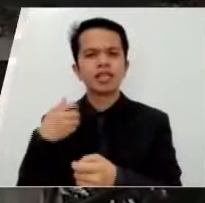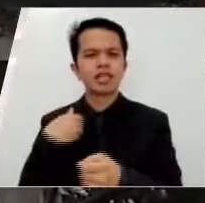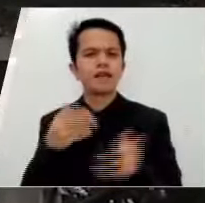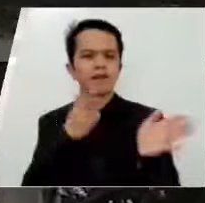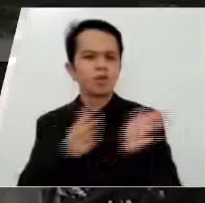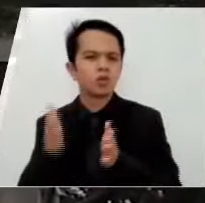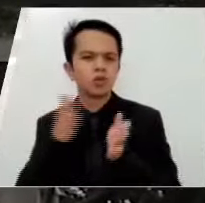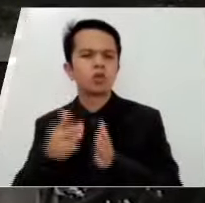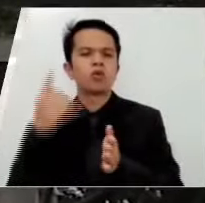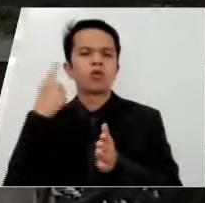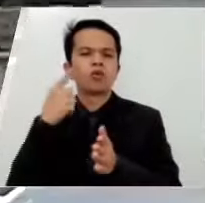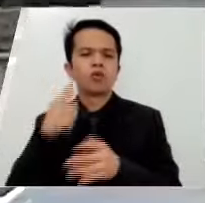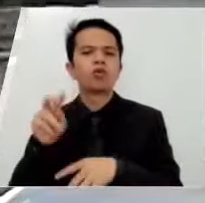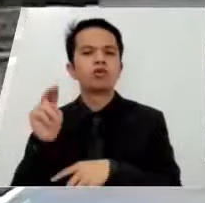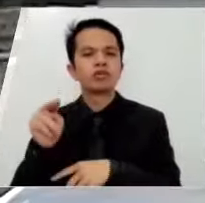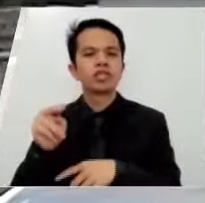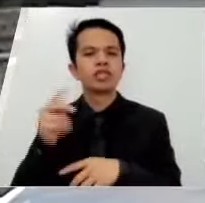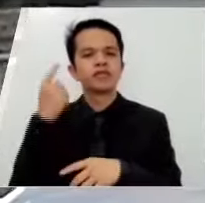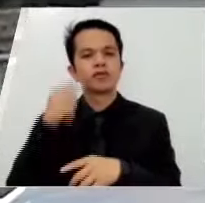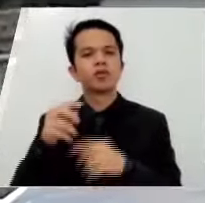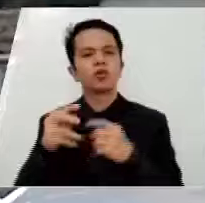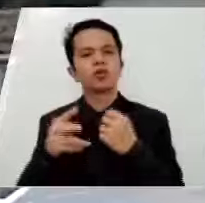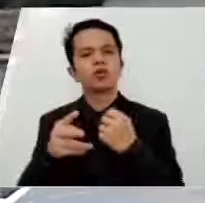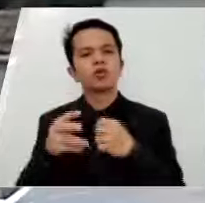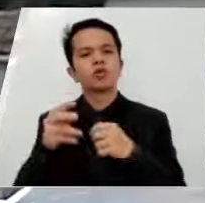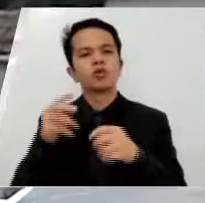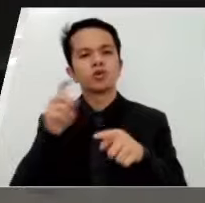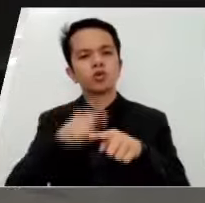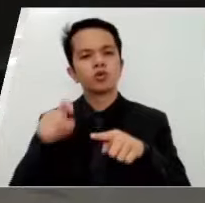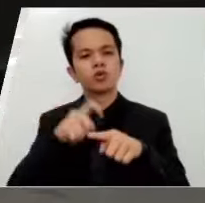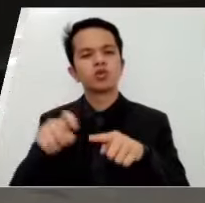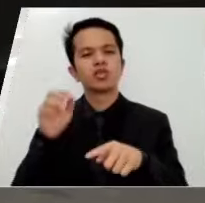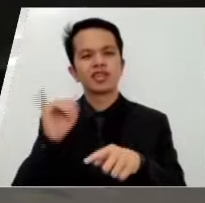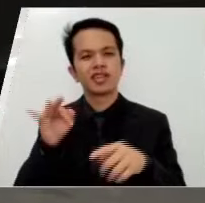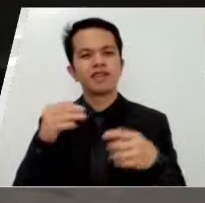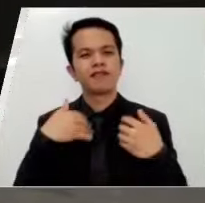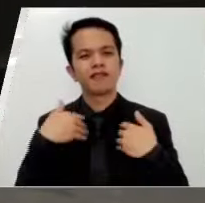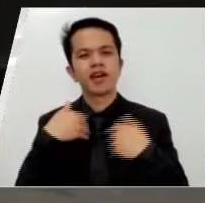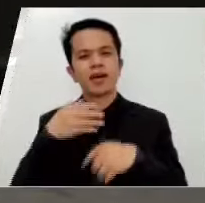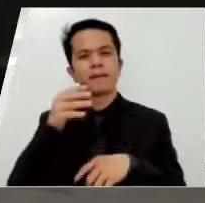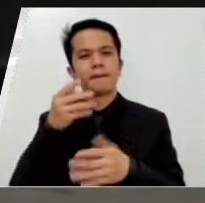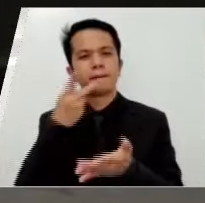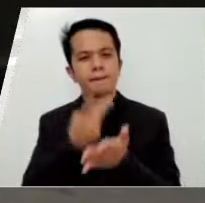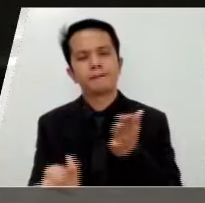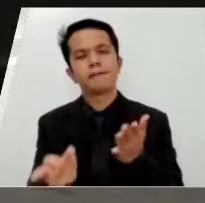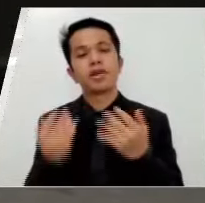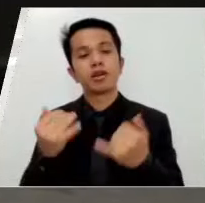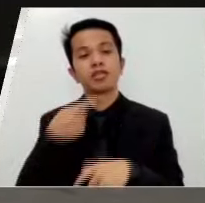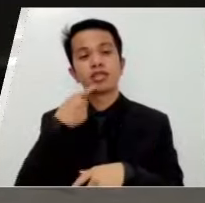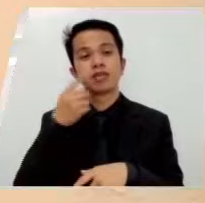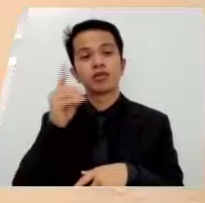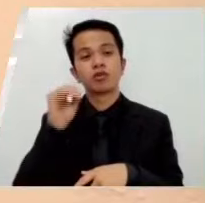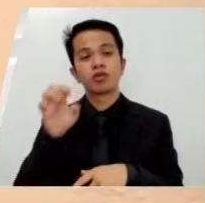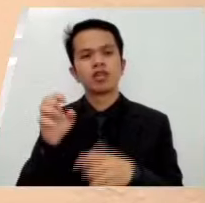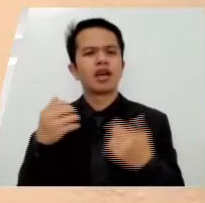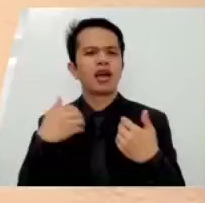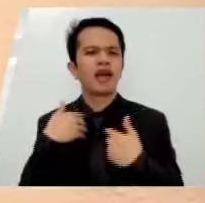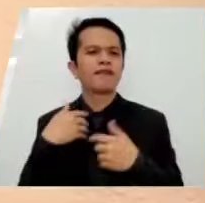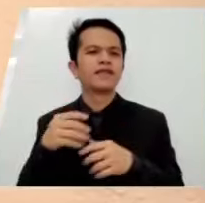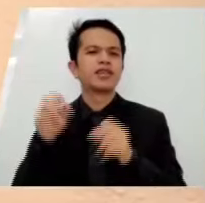ang pangangailangan sa kuryente sakaling may pumalyang power plant. Sabi ng Department of Energy, laging may banta ng pagnipis ng